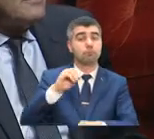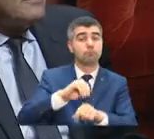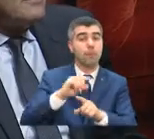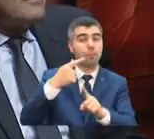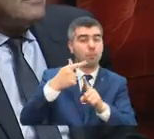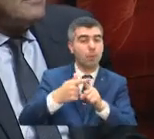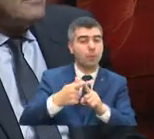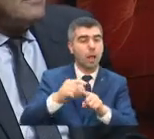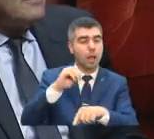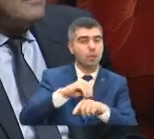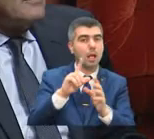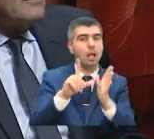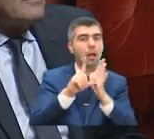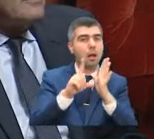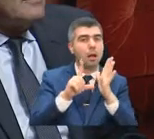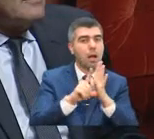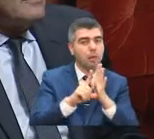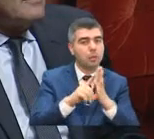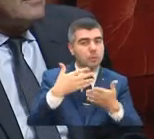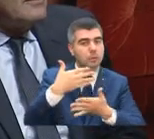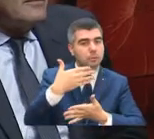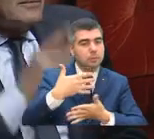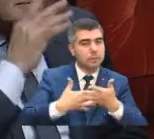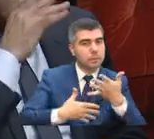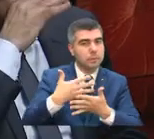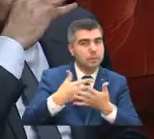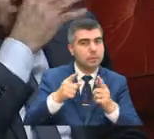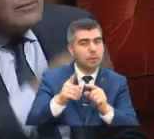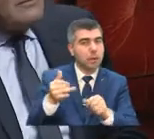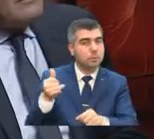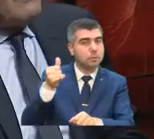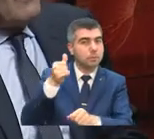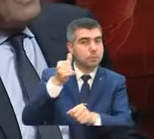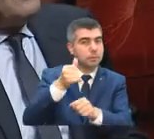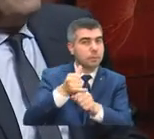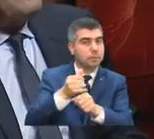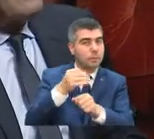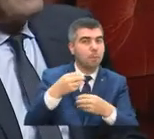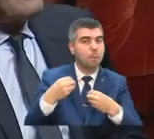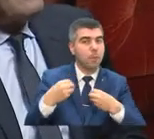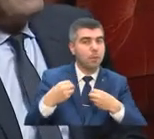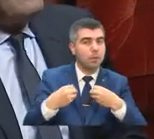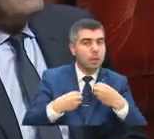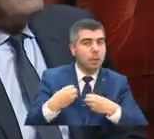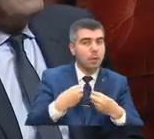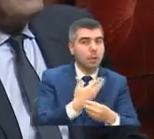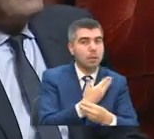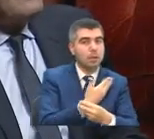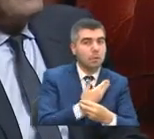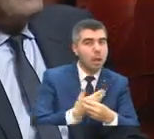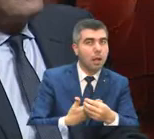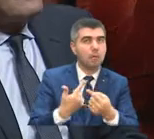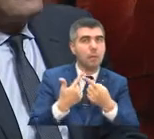مرسوم منظم لهذه العمليه ديال ولوج المناصب العليا، الشيء اللي جعل على ان بلادنا منذ